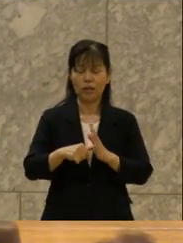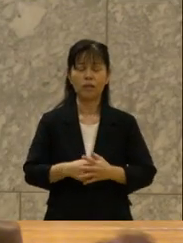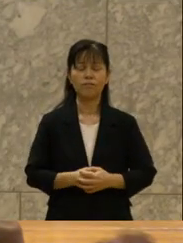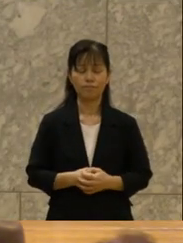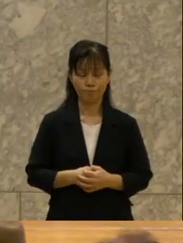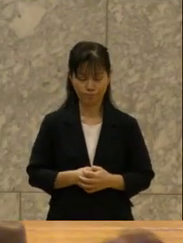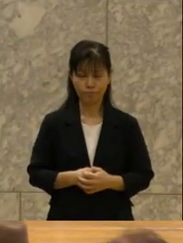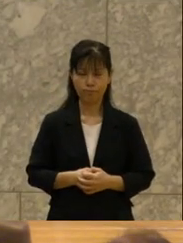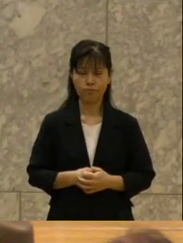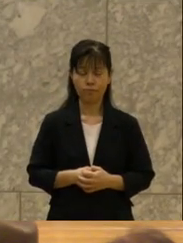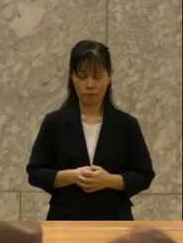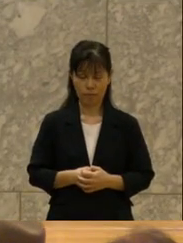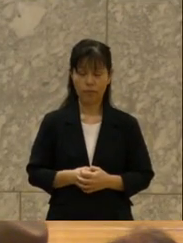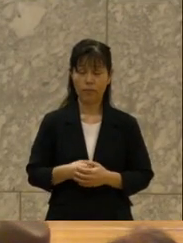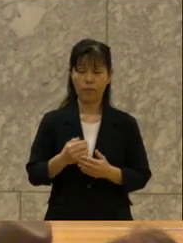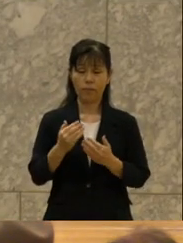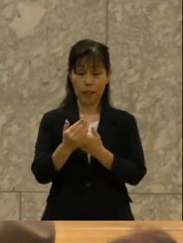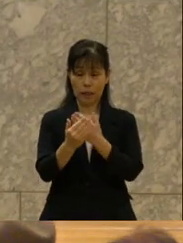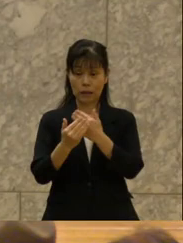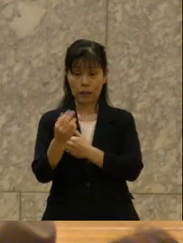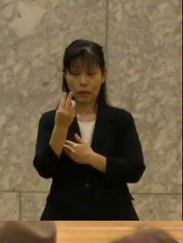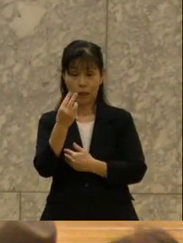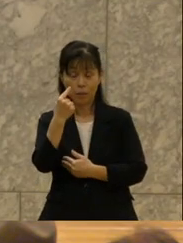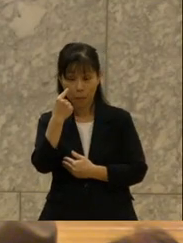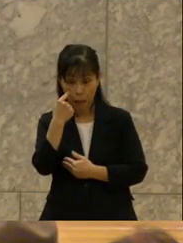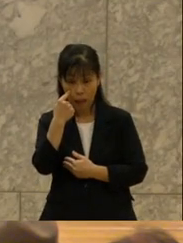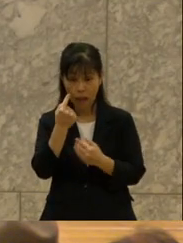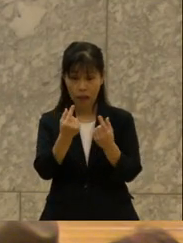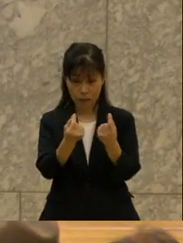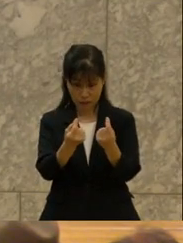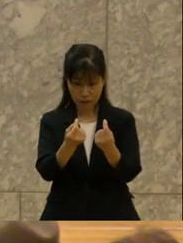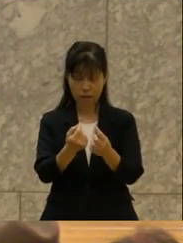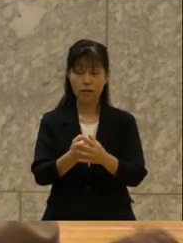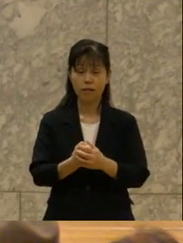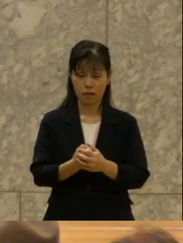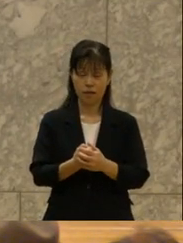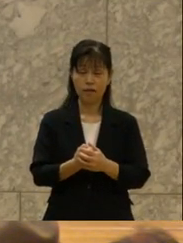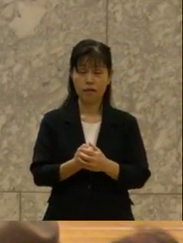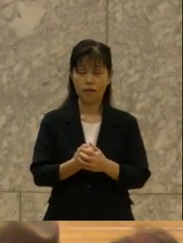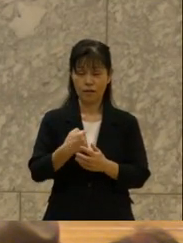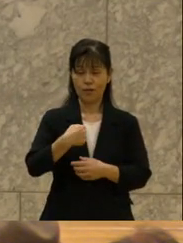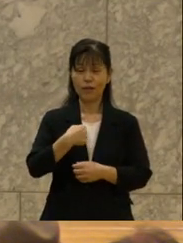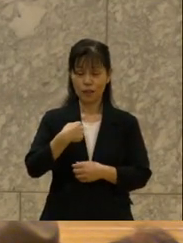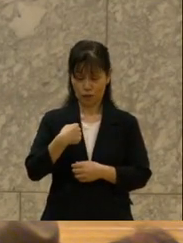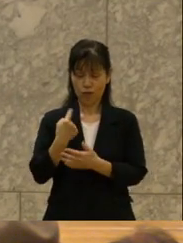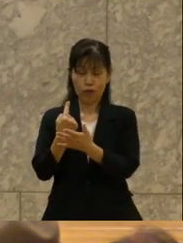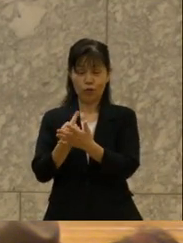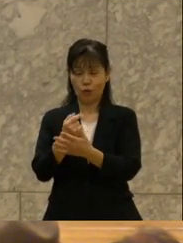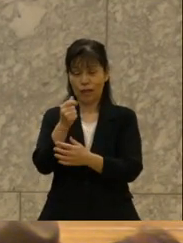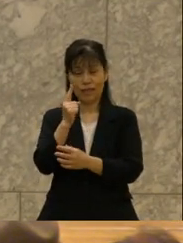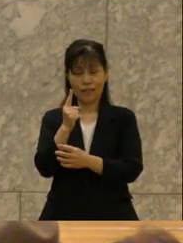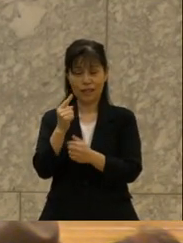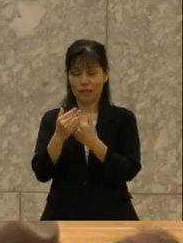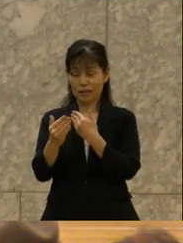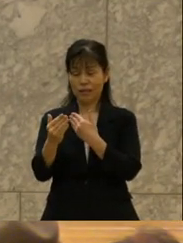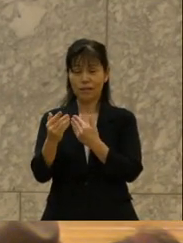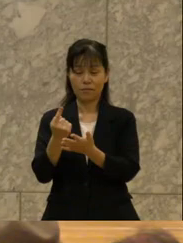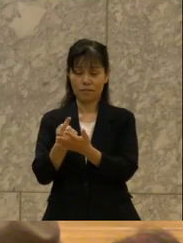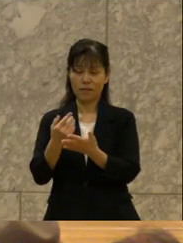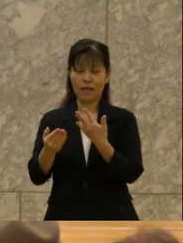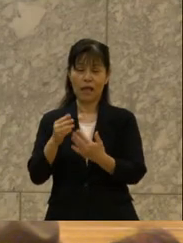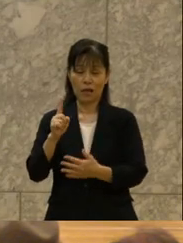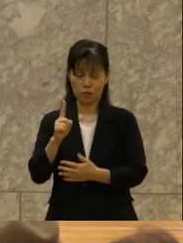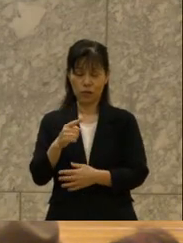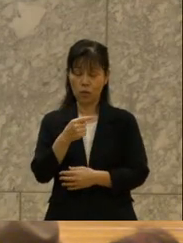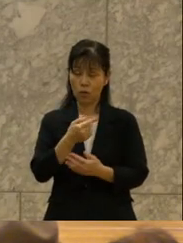3大会目ということでお二人とも3大会目という私1大会しかのせないんですけれどもこの3大会